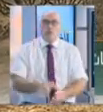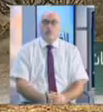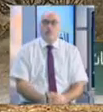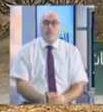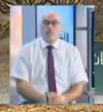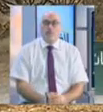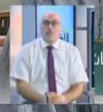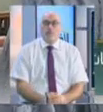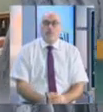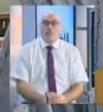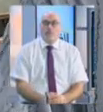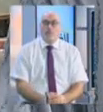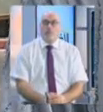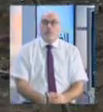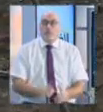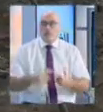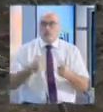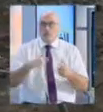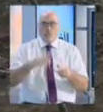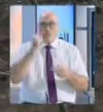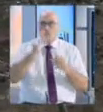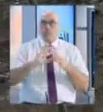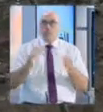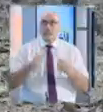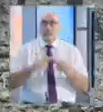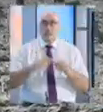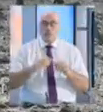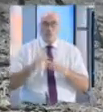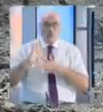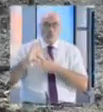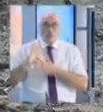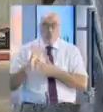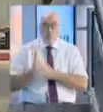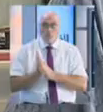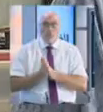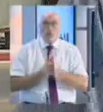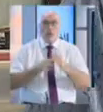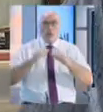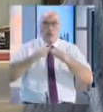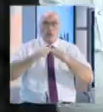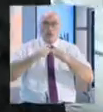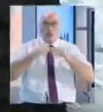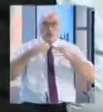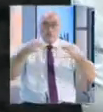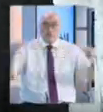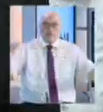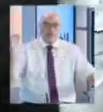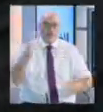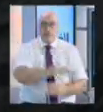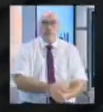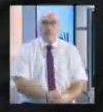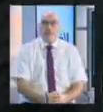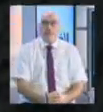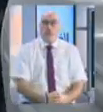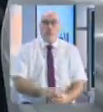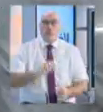عليها شت بقوة، من المستحيل باه يسيطر على أي بشر. النار هذه راك تشوفها هنا تضرب كيلومتر تلقاها في بلاصة واحدة أخرى. الوزير الأول